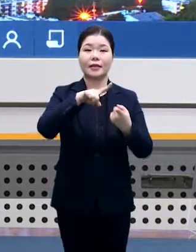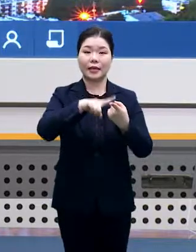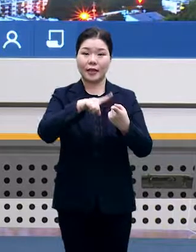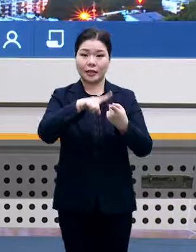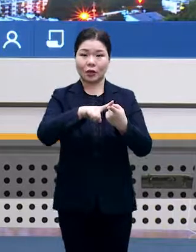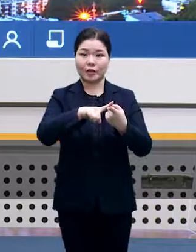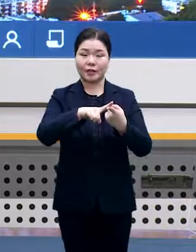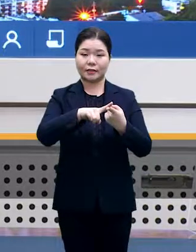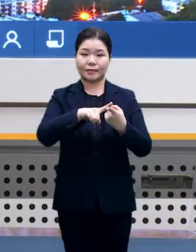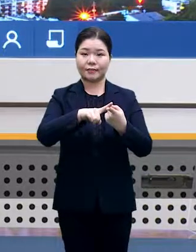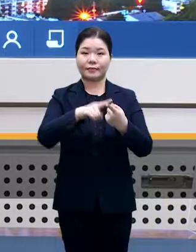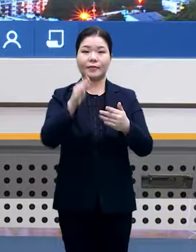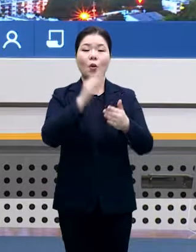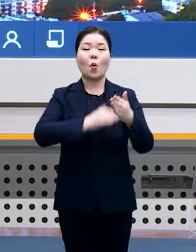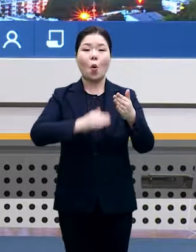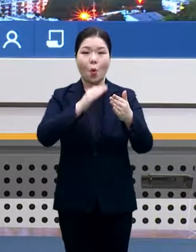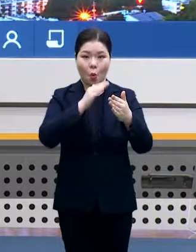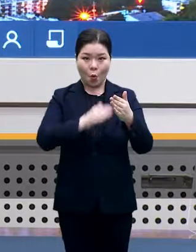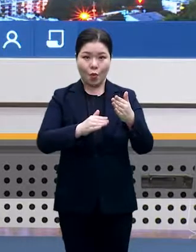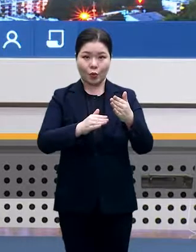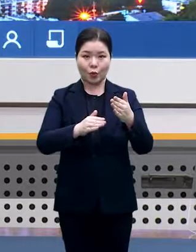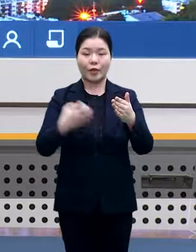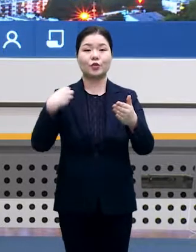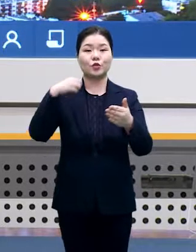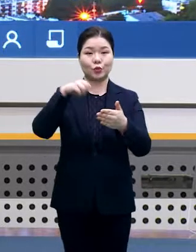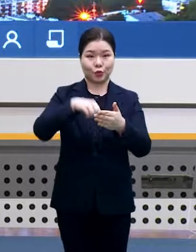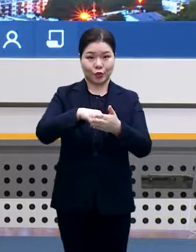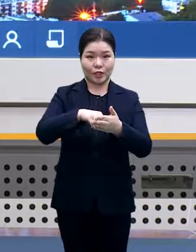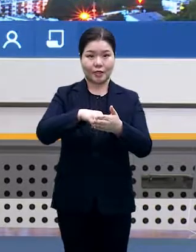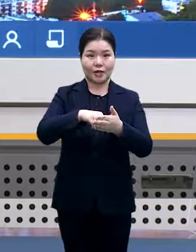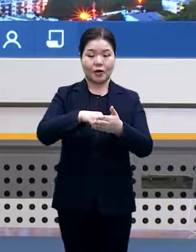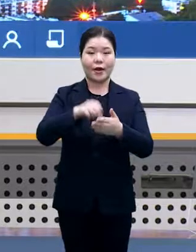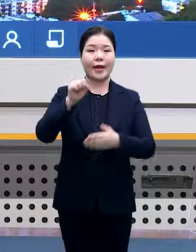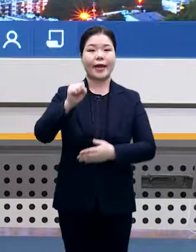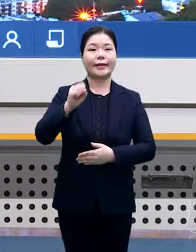개발 이익에 대해서는 공공 부분으로 환수해서